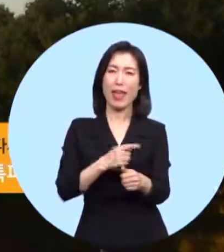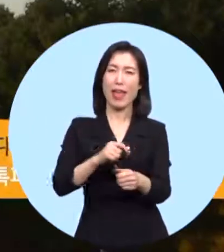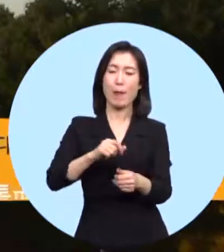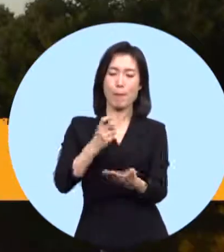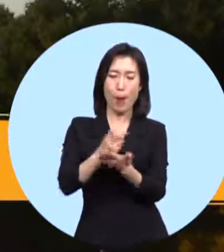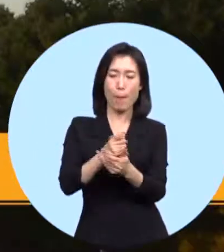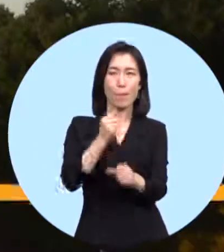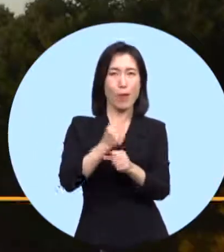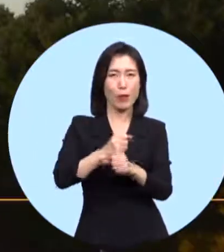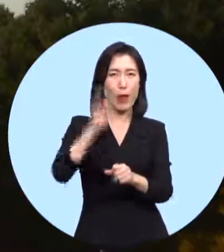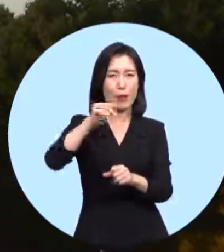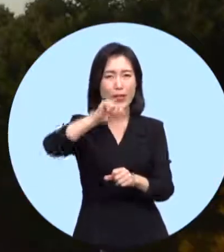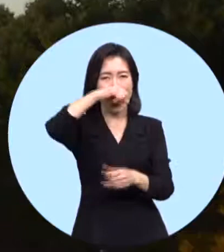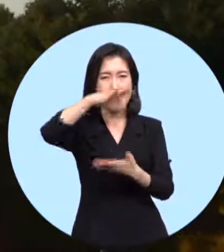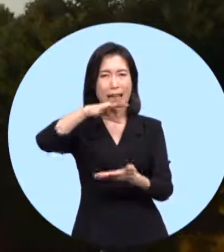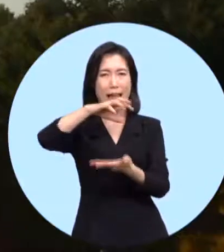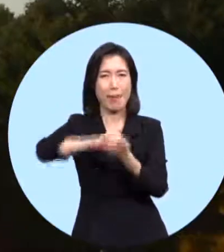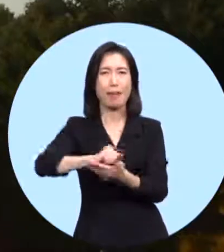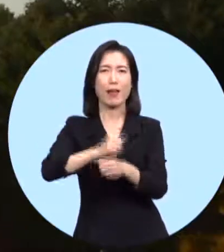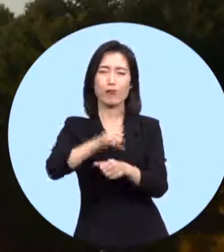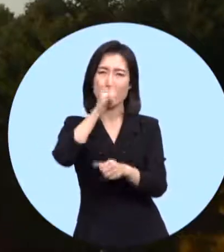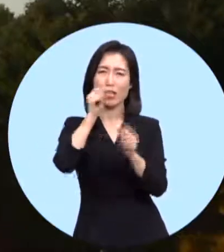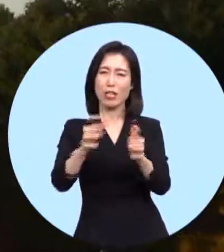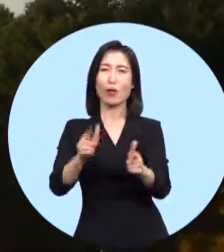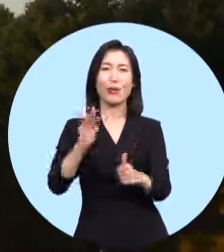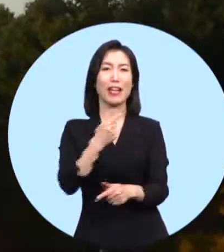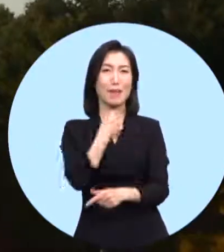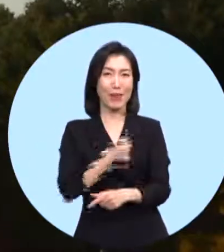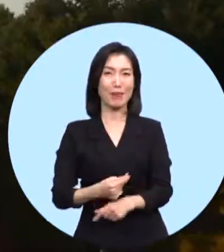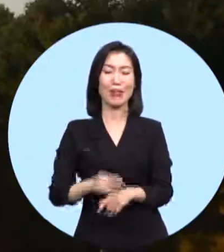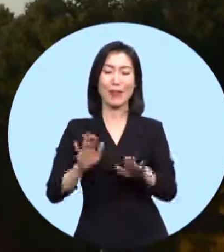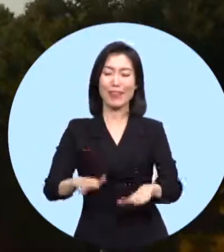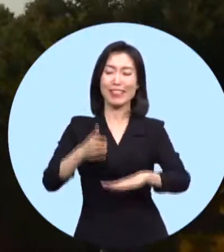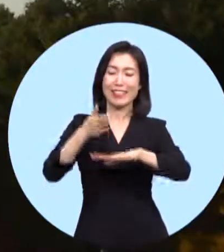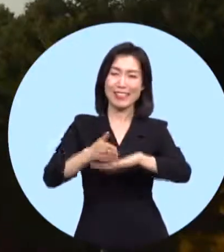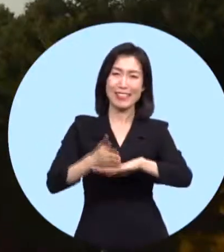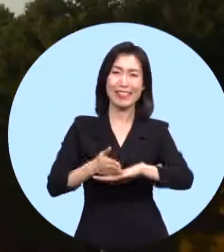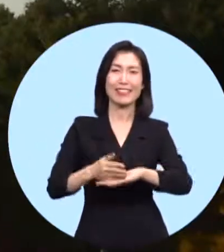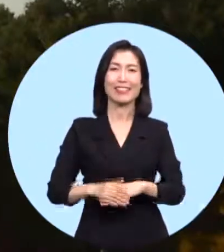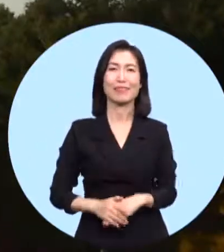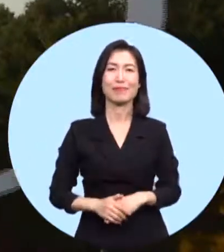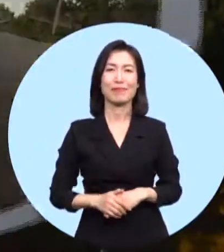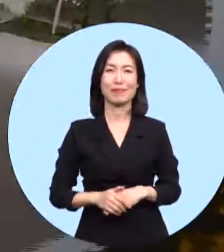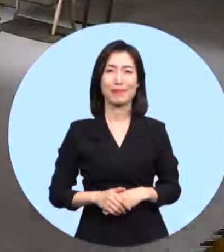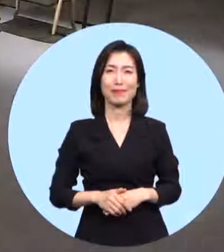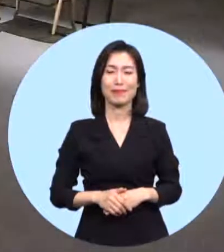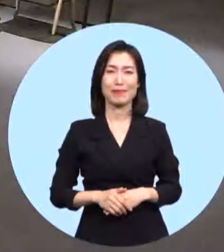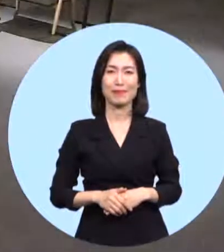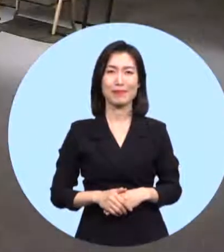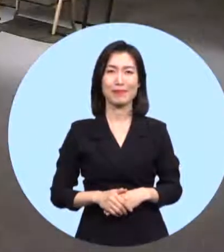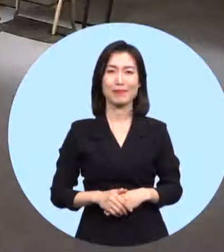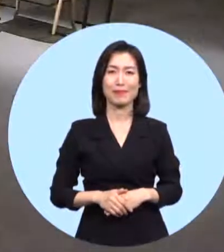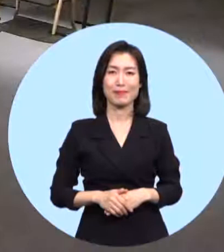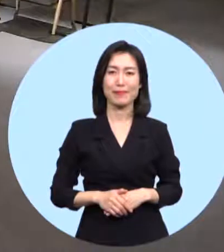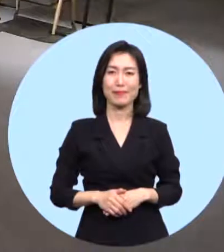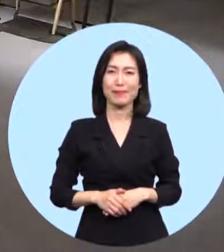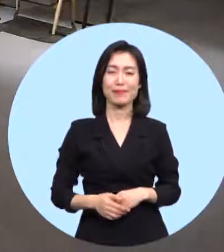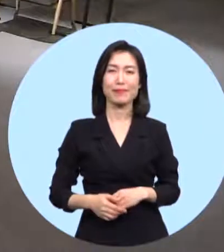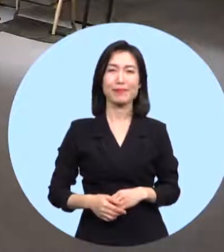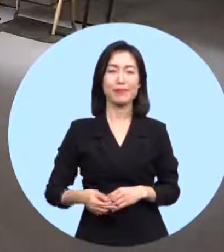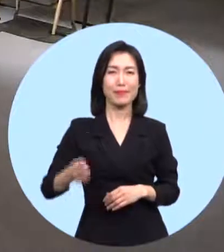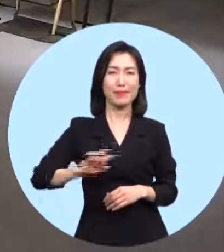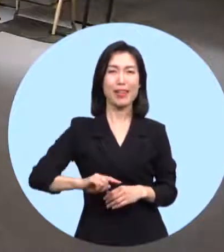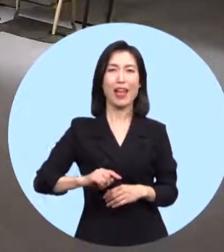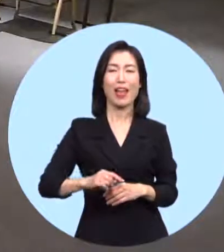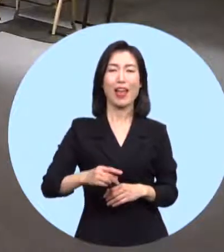발전할 수 있도록 국회에서 노력하겠습니다. 진심으로 감사드립니다. 감사합니다. 네, 이어서